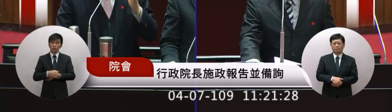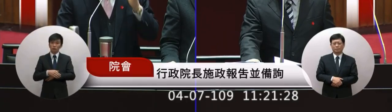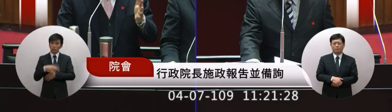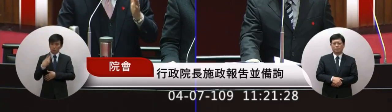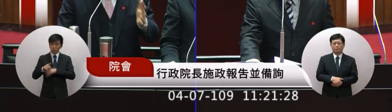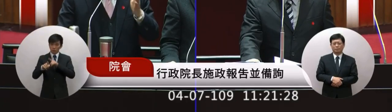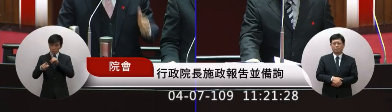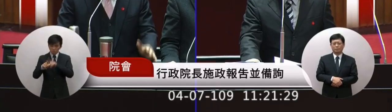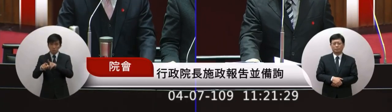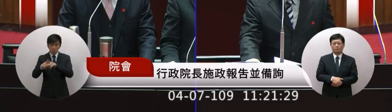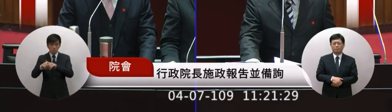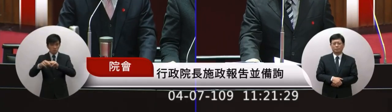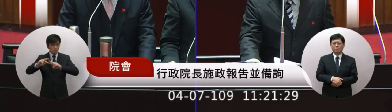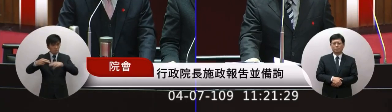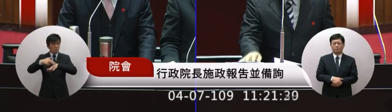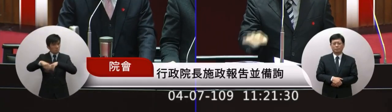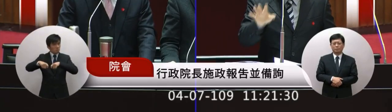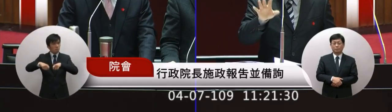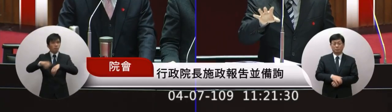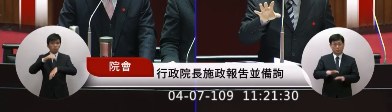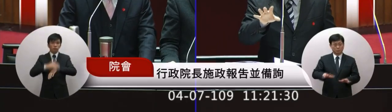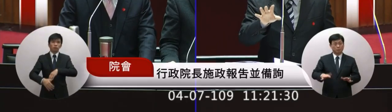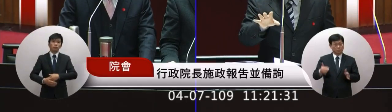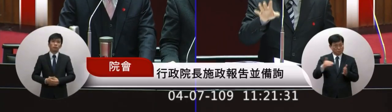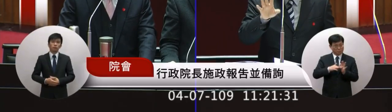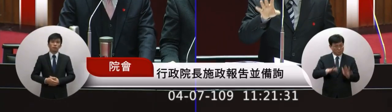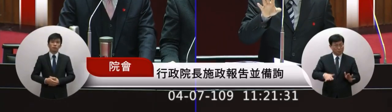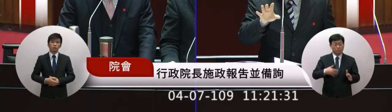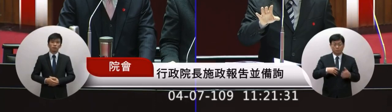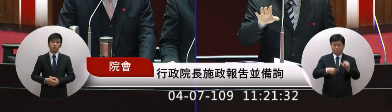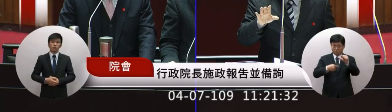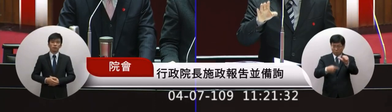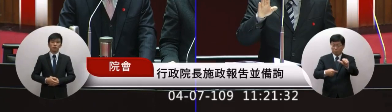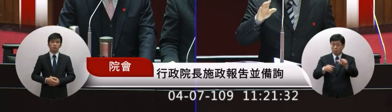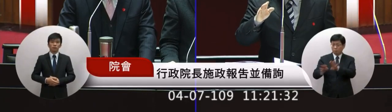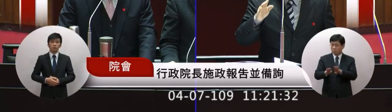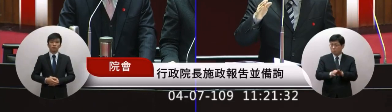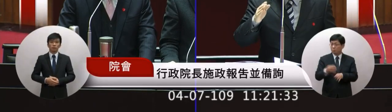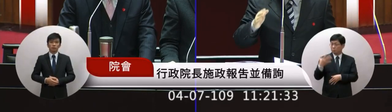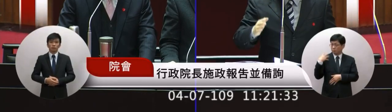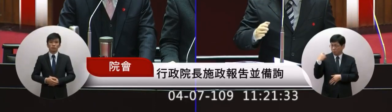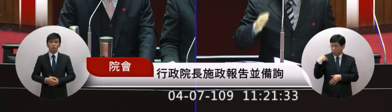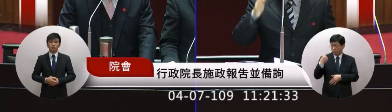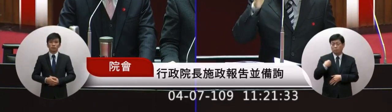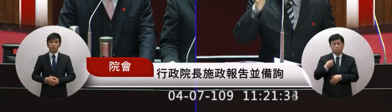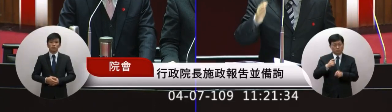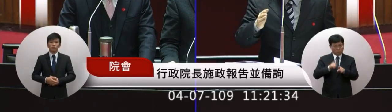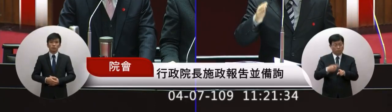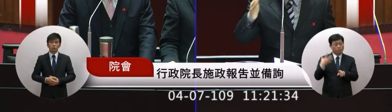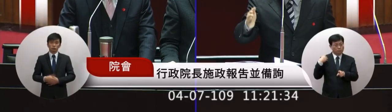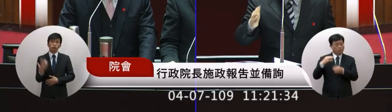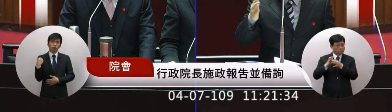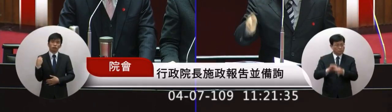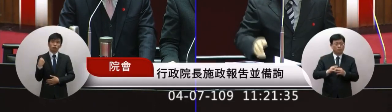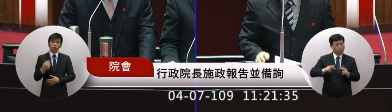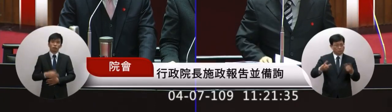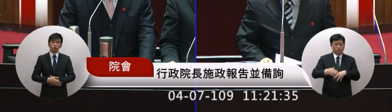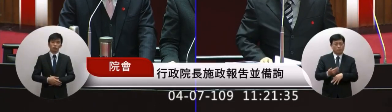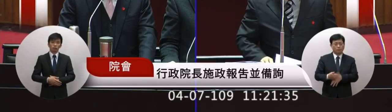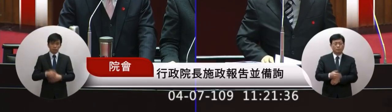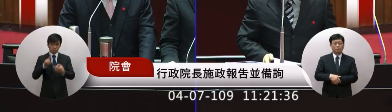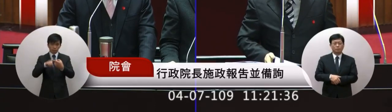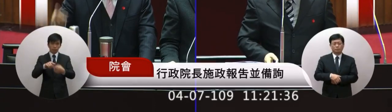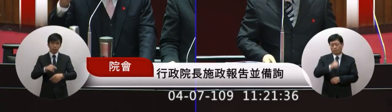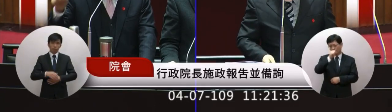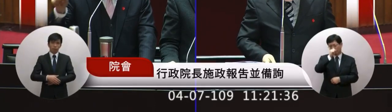做滚动的思考跟考虑。 所以到目前为止的时候，五一的假期原则上行政院还是采取继续没有变的方式嘛，